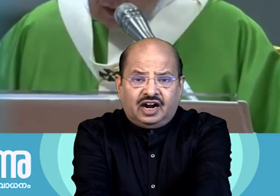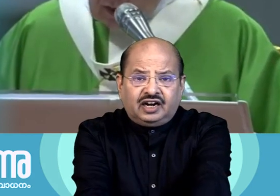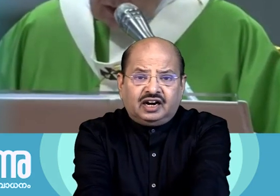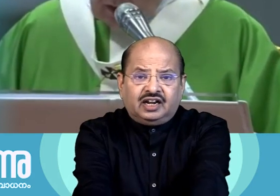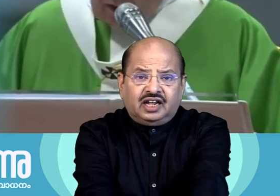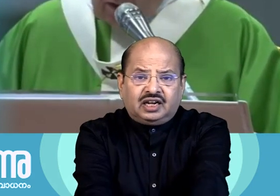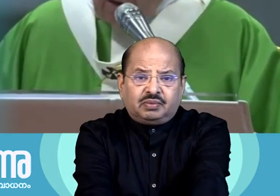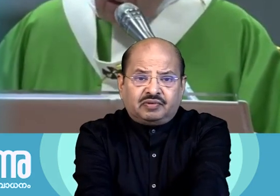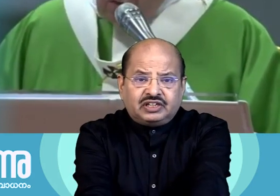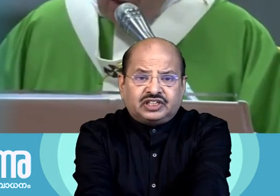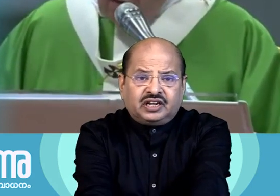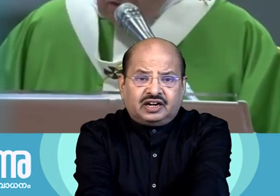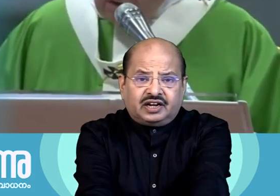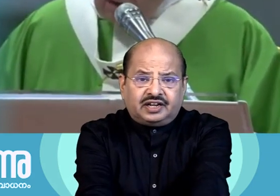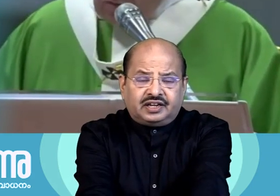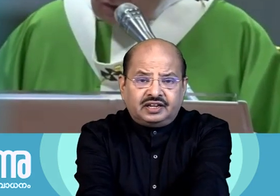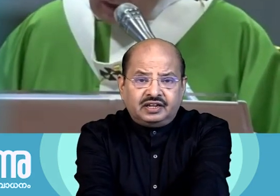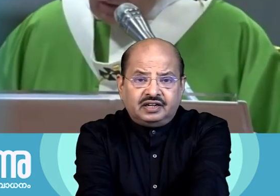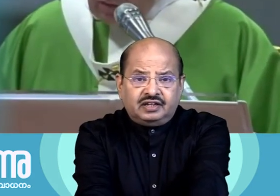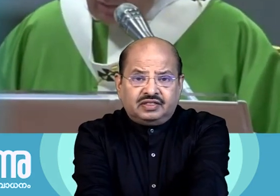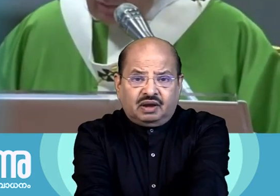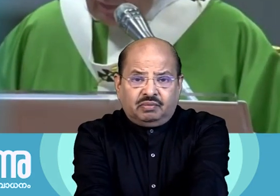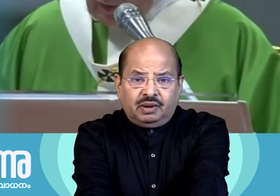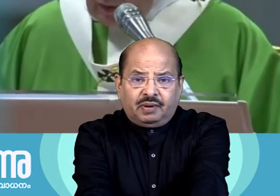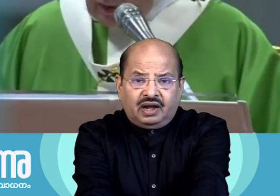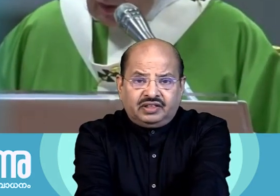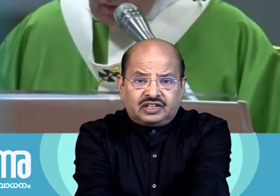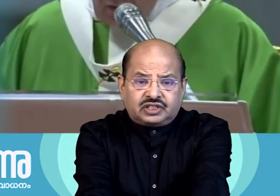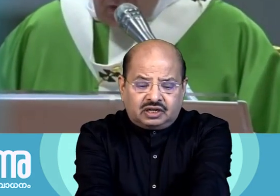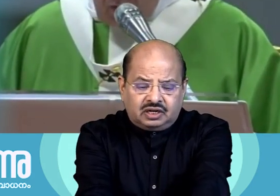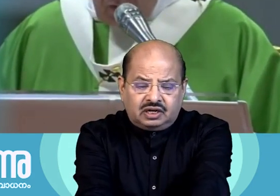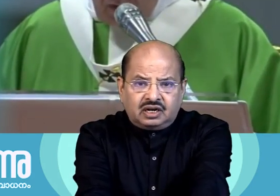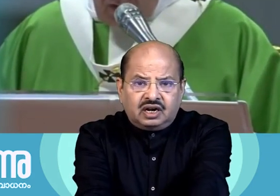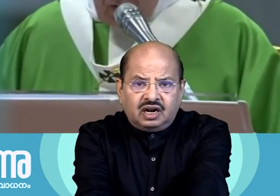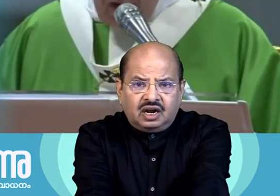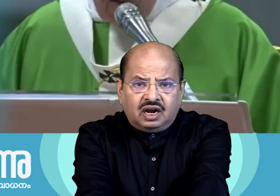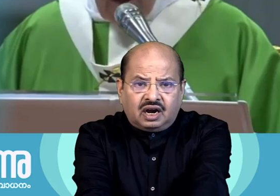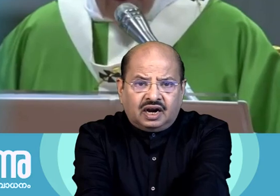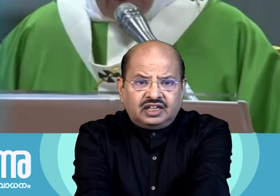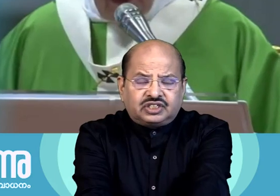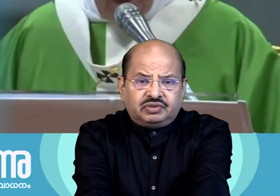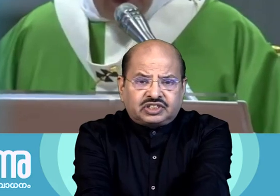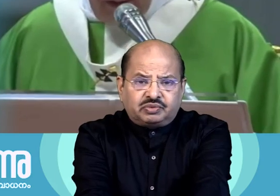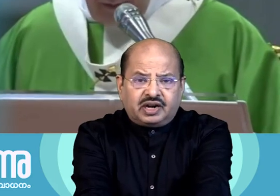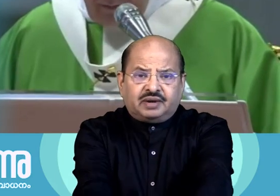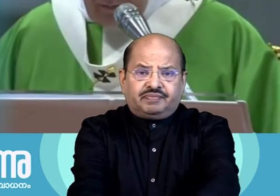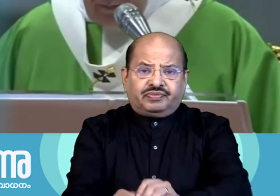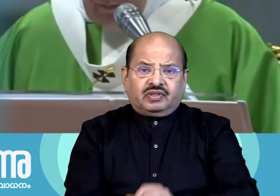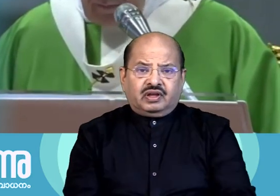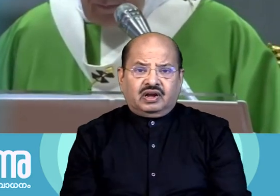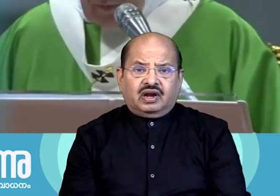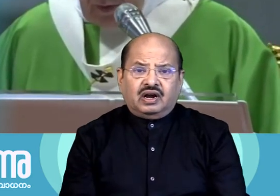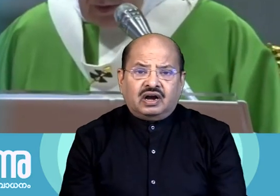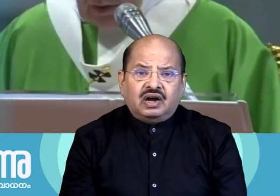രഹസ്യത്തിൻ്റെ ആഴങ്ങളിലേക്ക് പ്രവേശിക്കാനായി നമ്മുടെ പാദരക്ഷകൾ അഴിച്ചു വെച്ച്